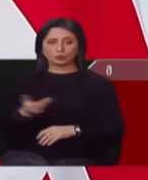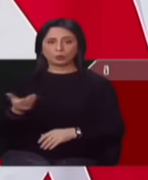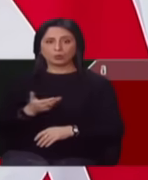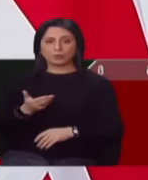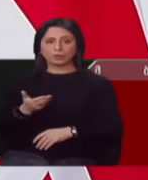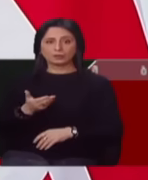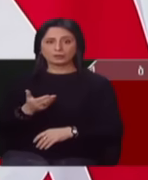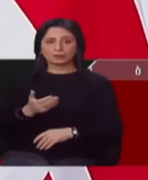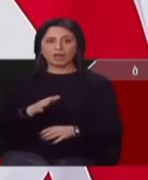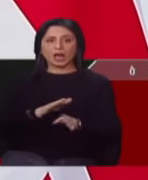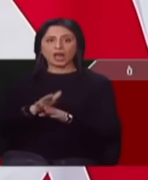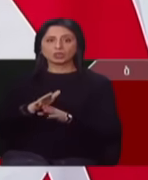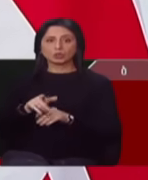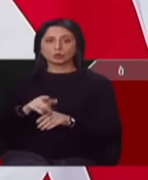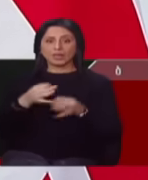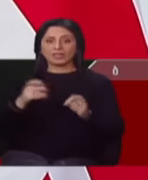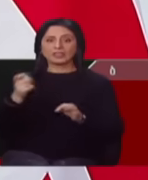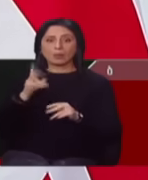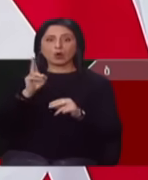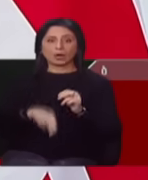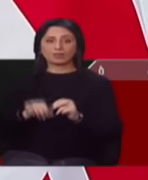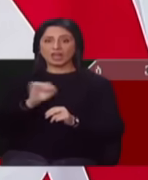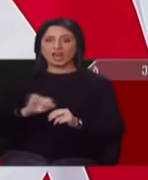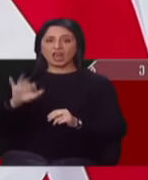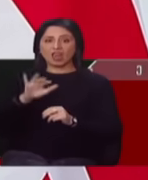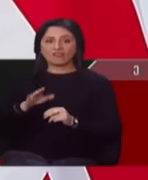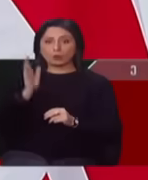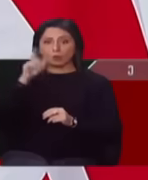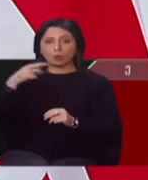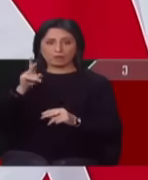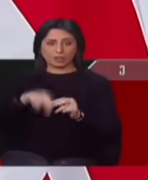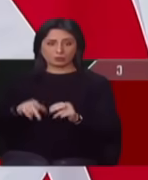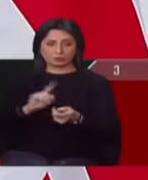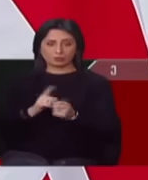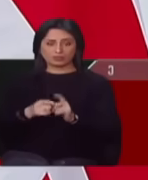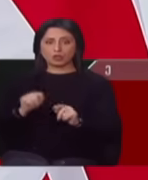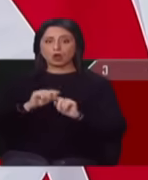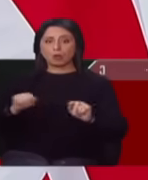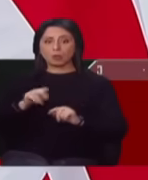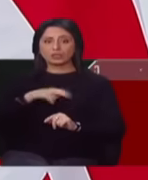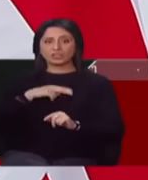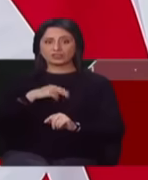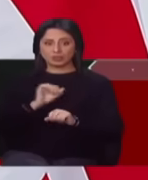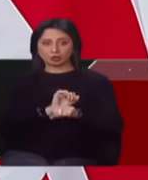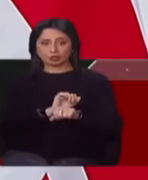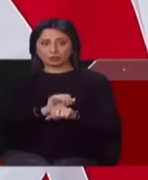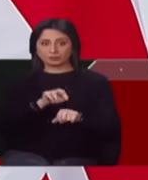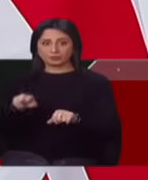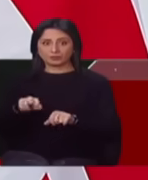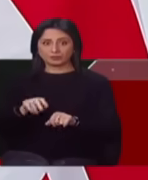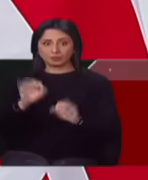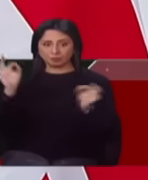რომელიც ასრულებს ქვეყანაში დემოკრატიას, ევროპულ და ევროატლანტიკურ მომავალს. ჩვენ დეპუტატები ოპოზიციის დაგვაყოვნეს